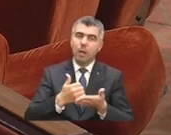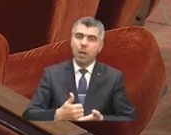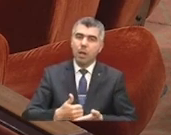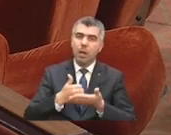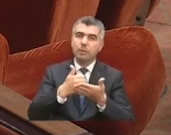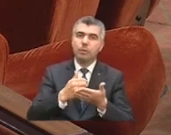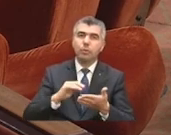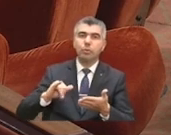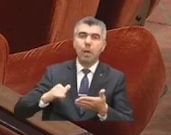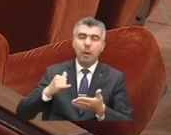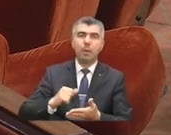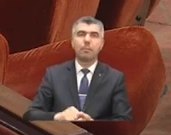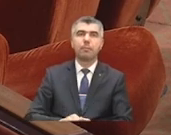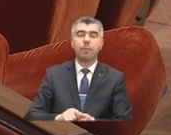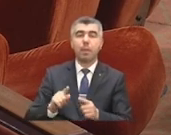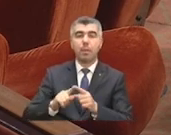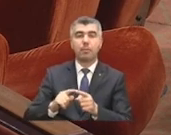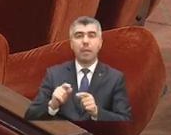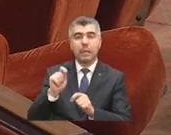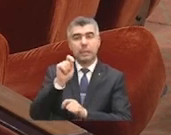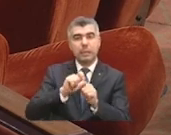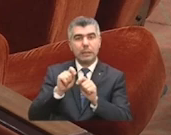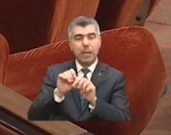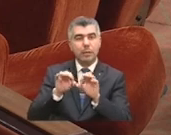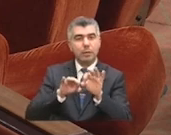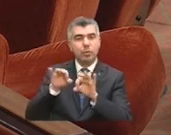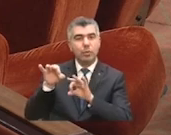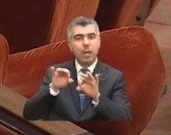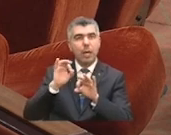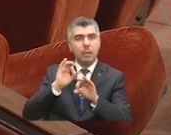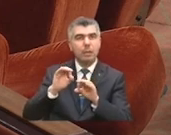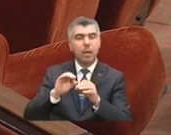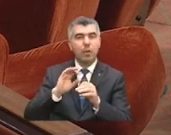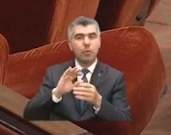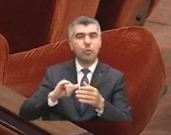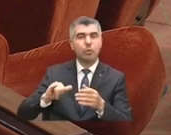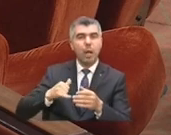لفائدة الشباب، وذلك بالمساهمة في إعداد استراتيجية وطنية مندمجة للشباب